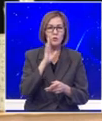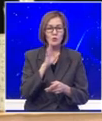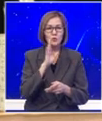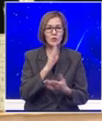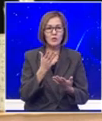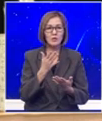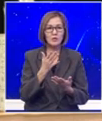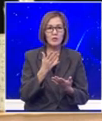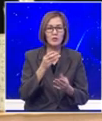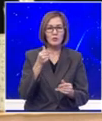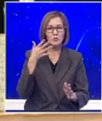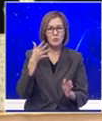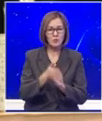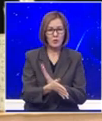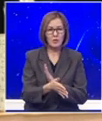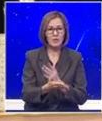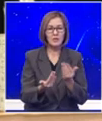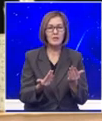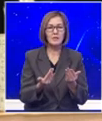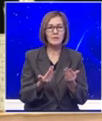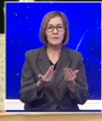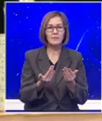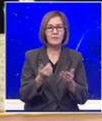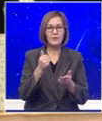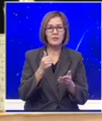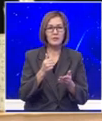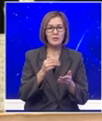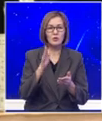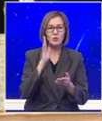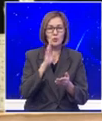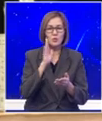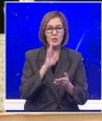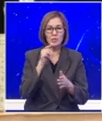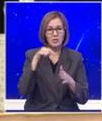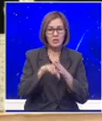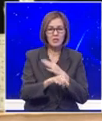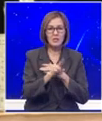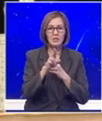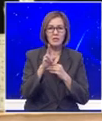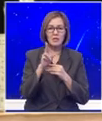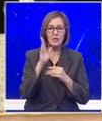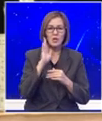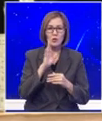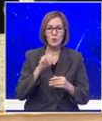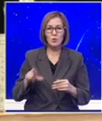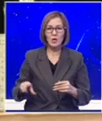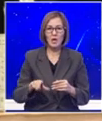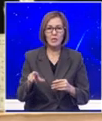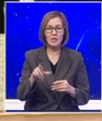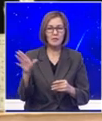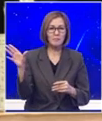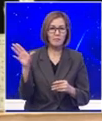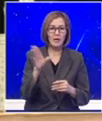қаншалықты жоғалғаны. Ол судың жоғалуы жалпы төменгі ішкі каналдардың, внутрь хозяйственный каналдар дейміз ғой,